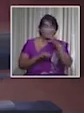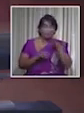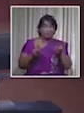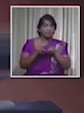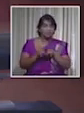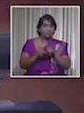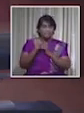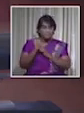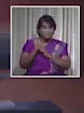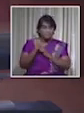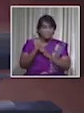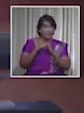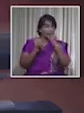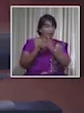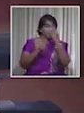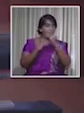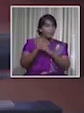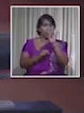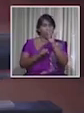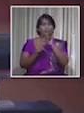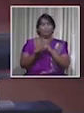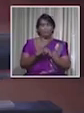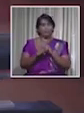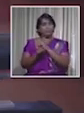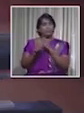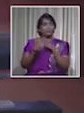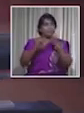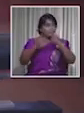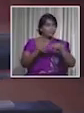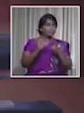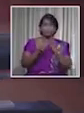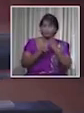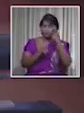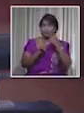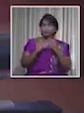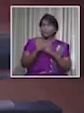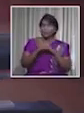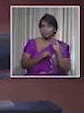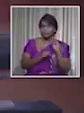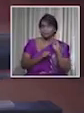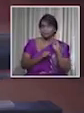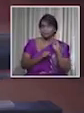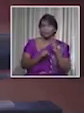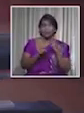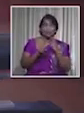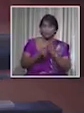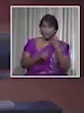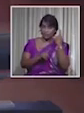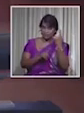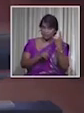පුළුවන් කිලෝග්‍රෑම් එකකට මිලිග්‍රෑම් 25යි ලෙඩ් තියන්න පුළුවන්කම තියෙන කිලෝග්‍රෑම් එකකට මිලිග්‍රෑම් 30යි ක්‍රෝමීන් තියන්න